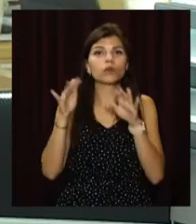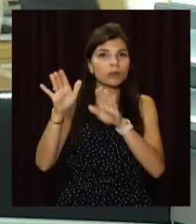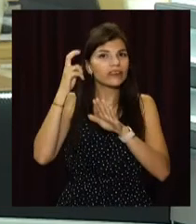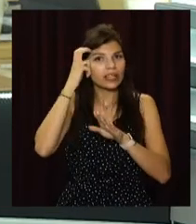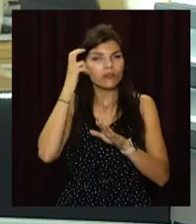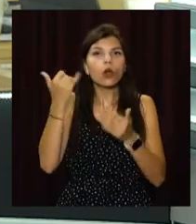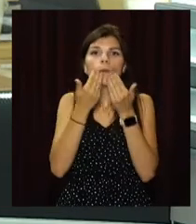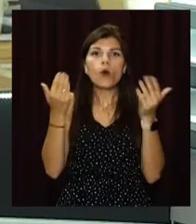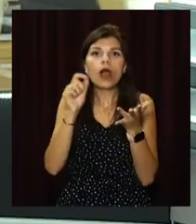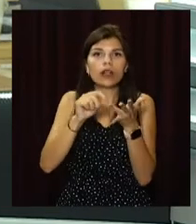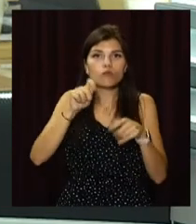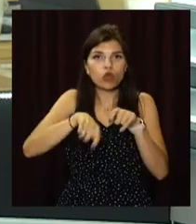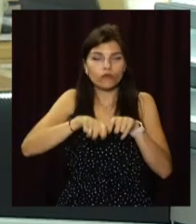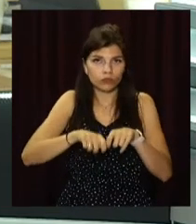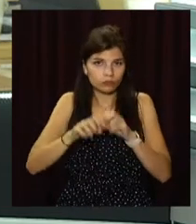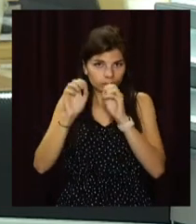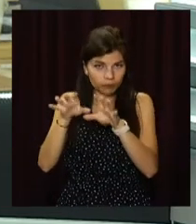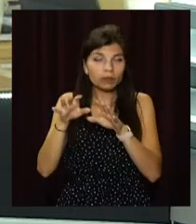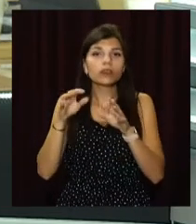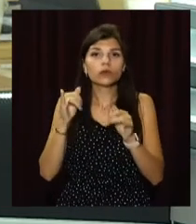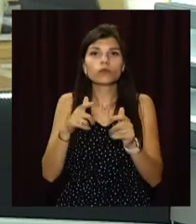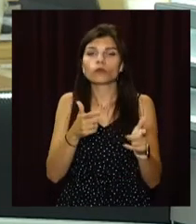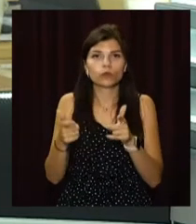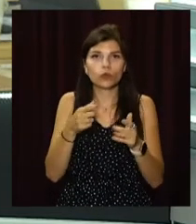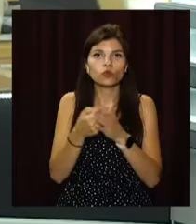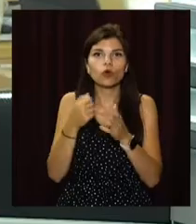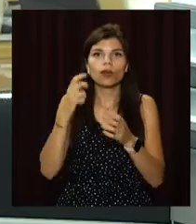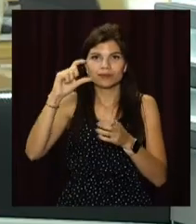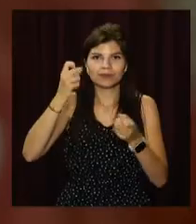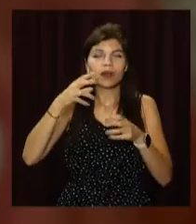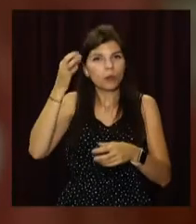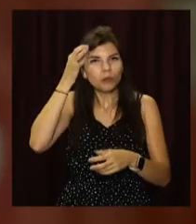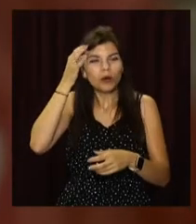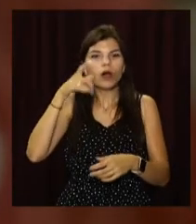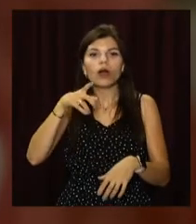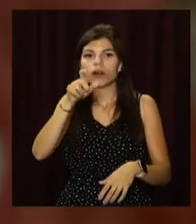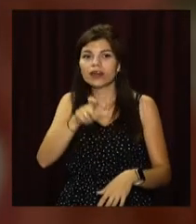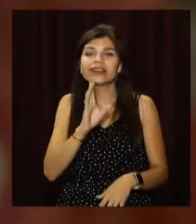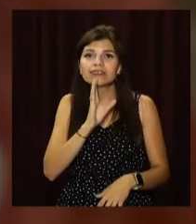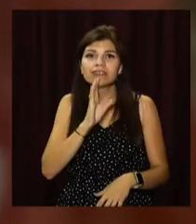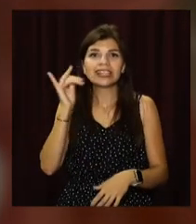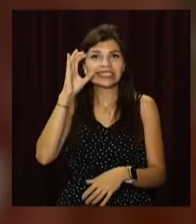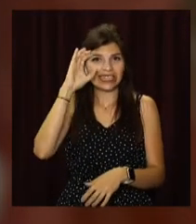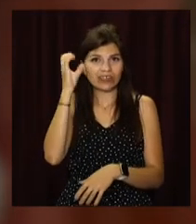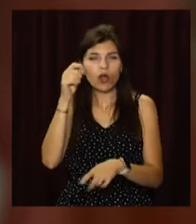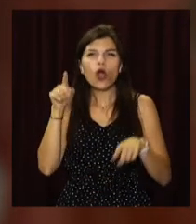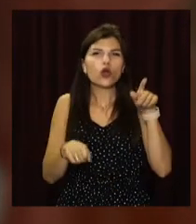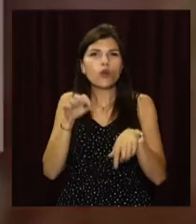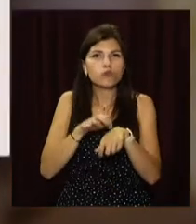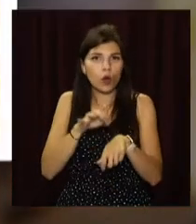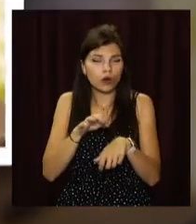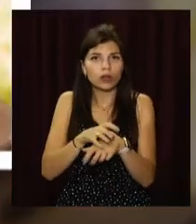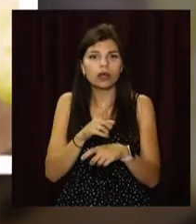Дівчинка здає останні аналізи і її готують до введення препарату. Нагадаємо, лікарі діагностували в маленької криворожанки рідкісну